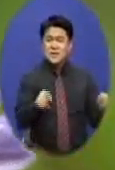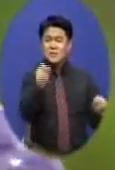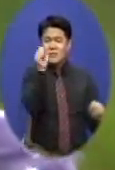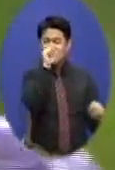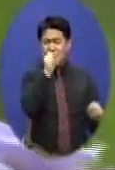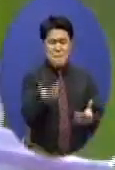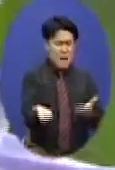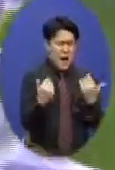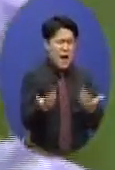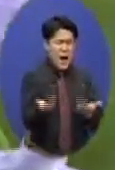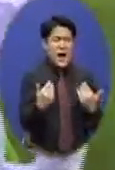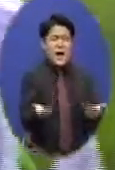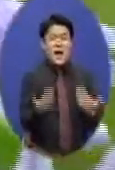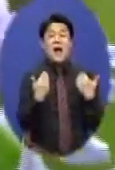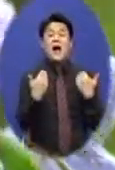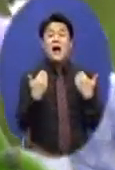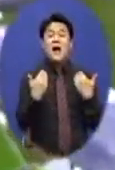땅도 뚫었다고